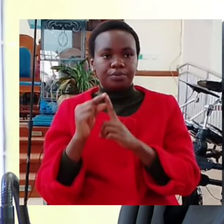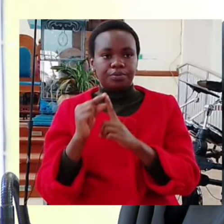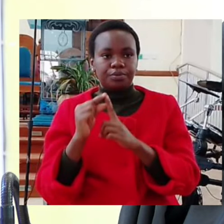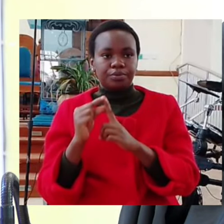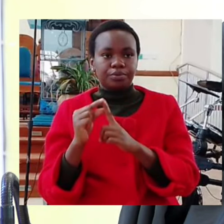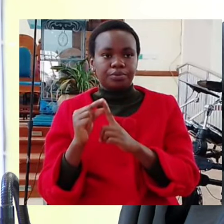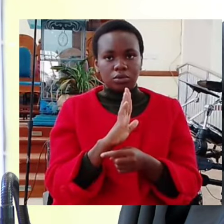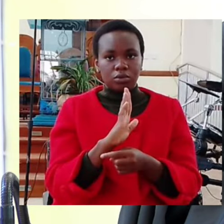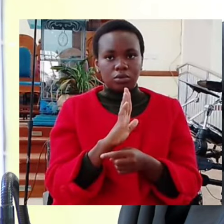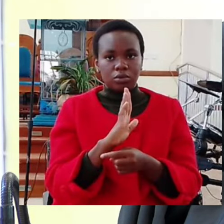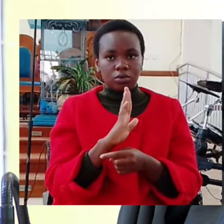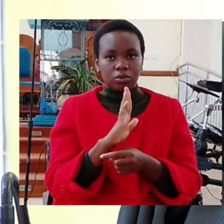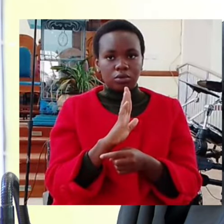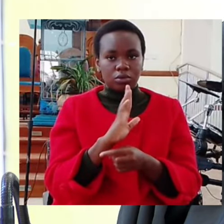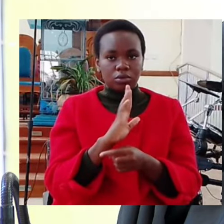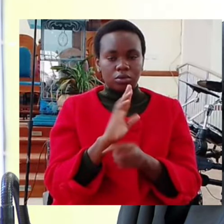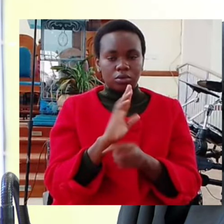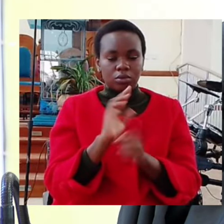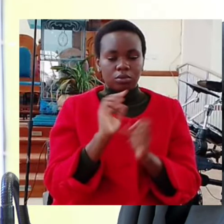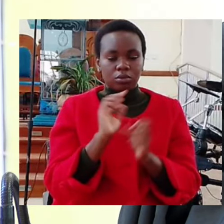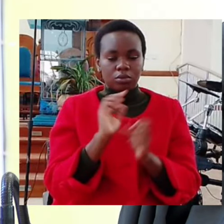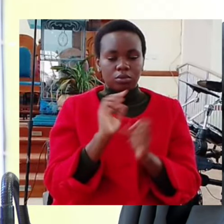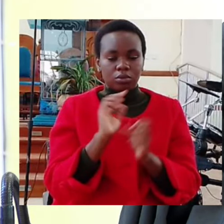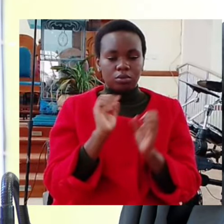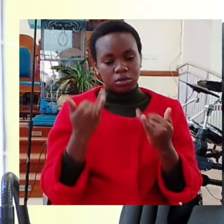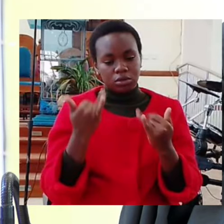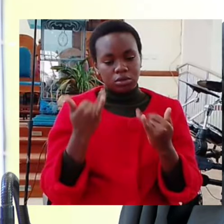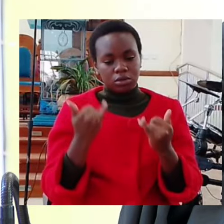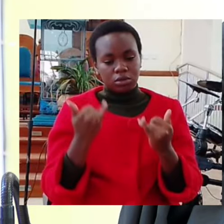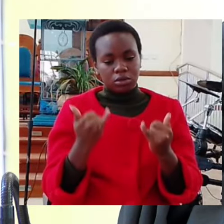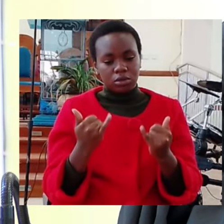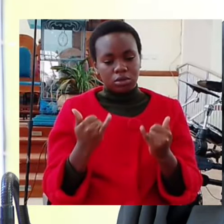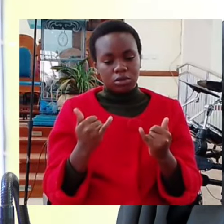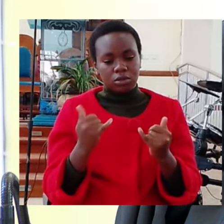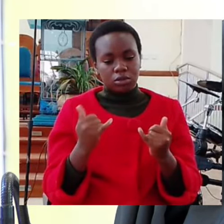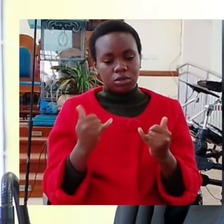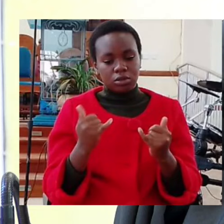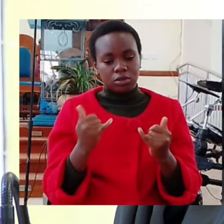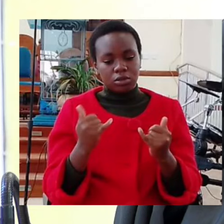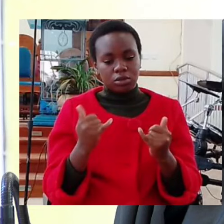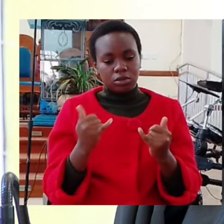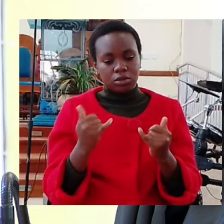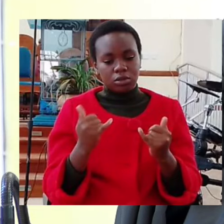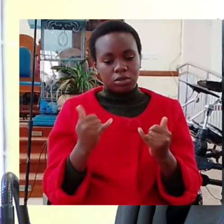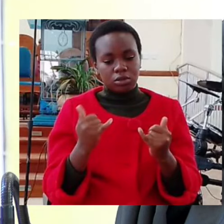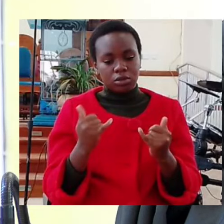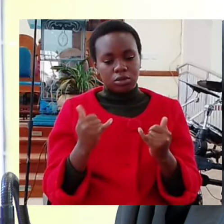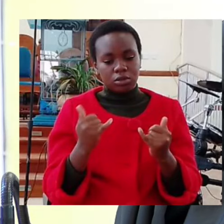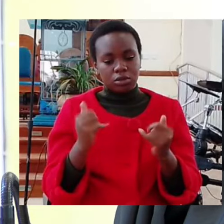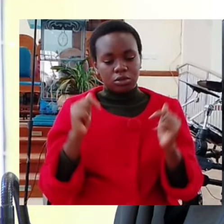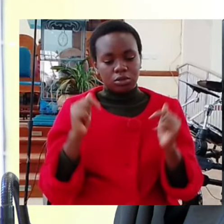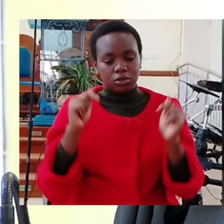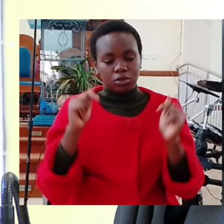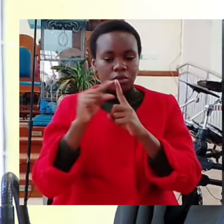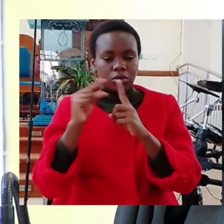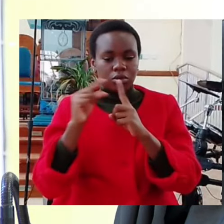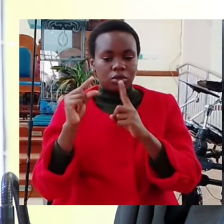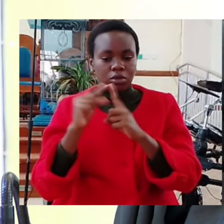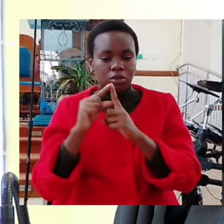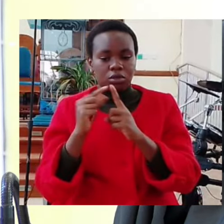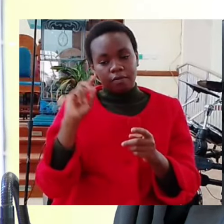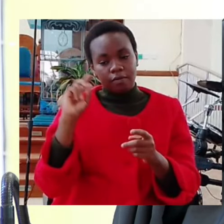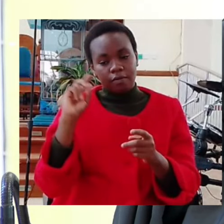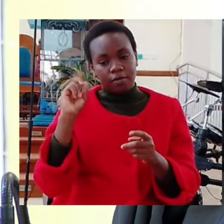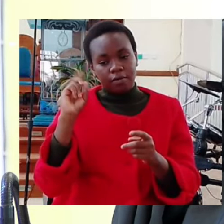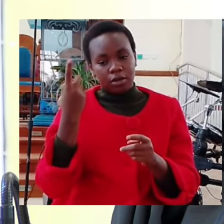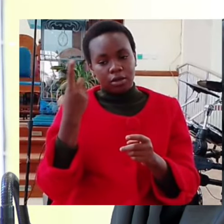kiugo giaku twathomerwo thiini wa marua macio ma mbere kuri a Thessalonike ate twetereire gucoka kwa